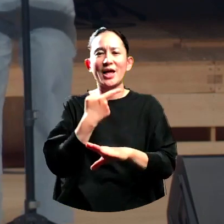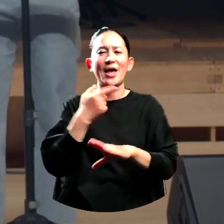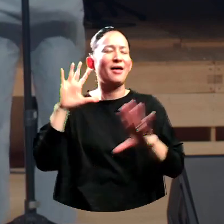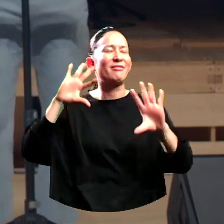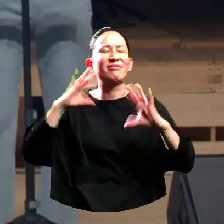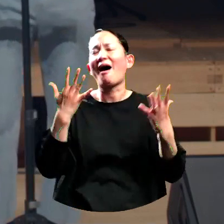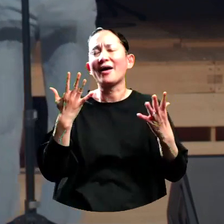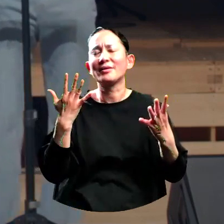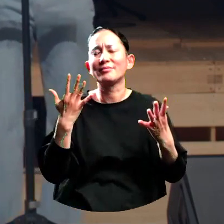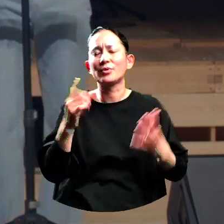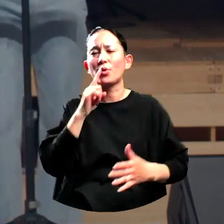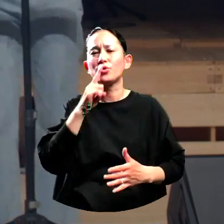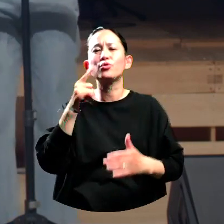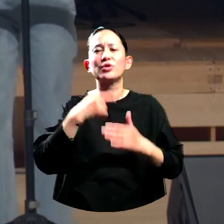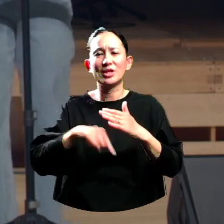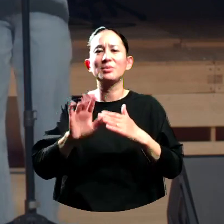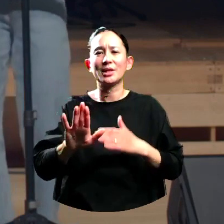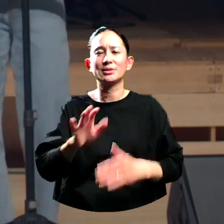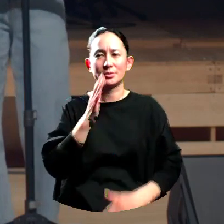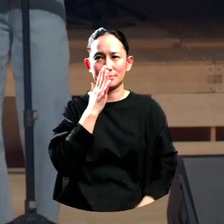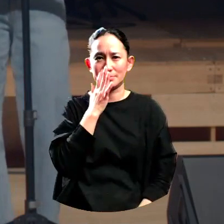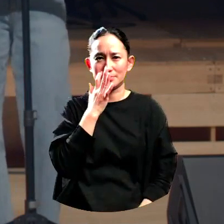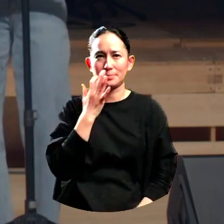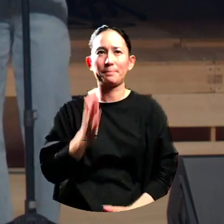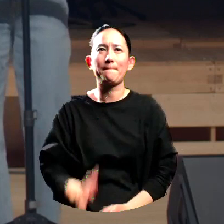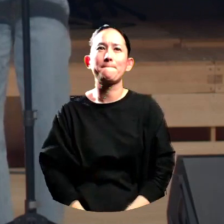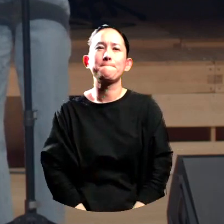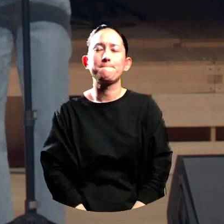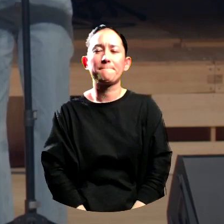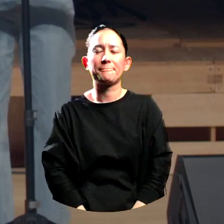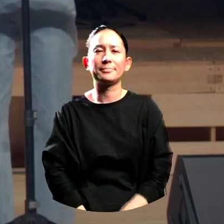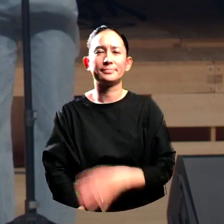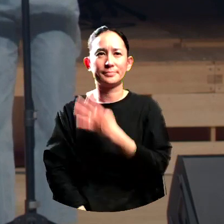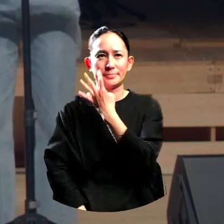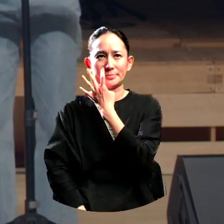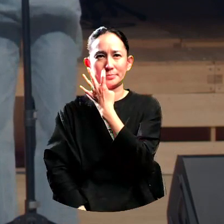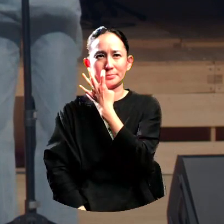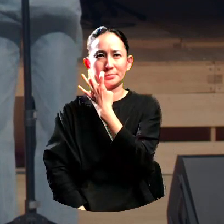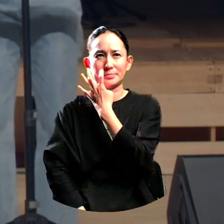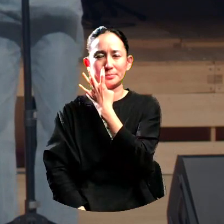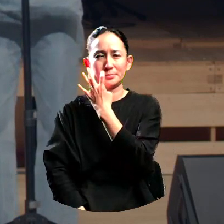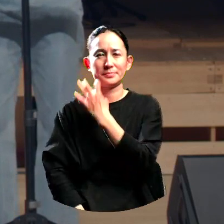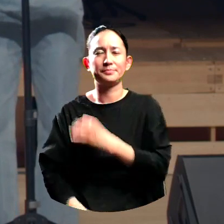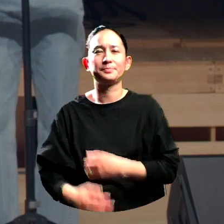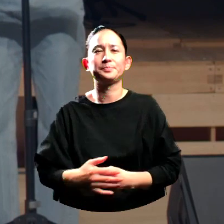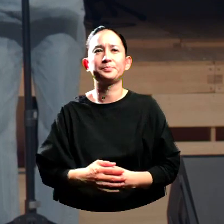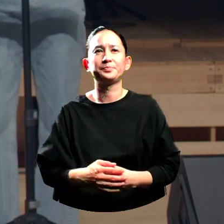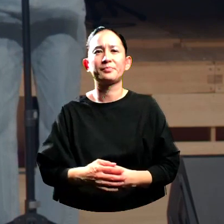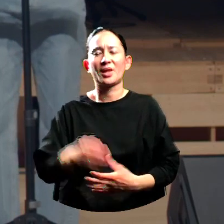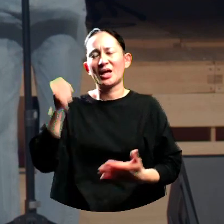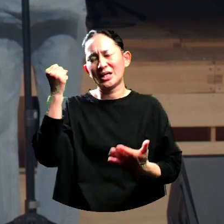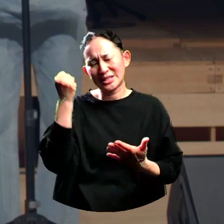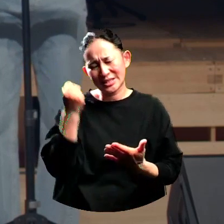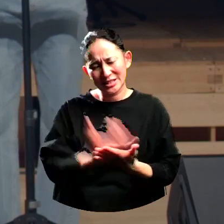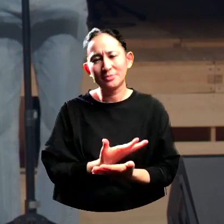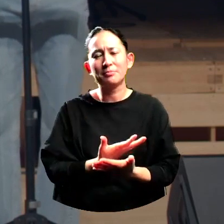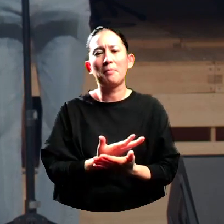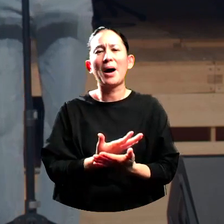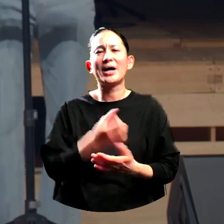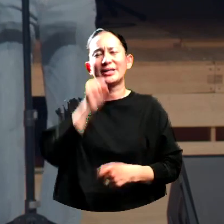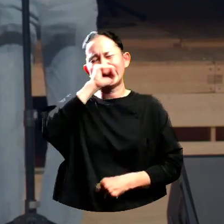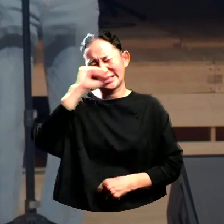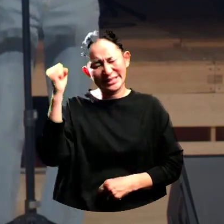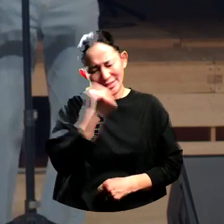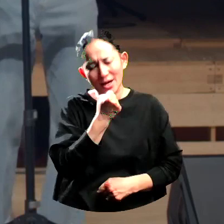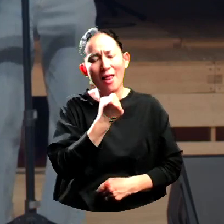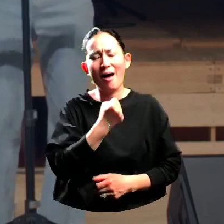word unrecoverable literally means unable to be recovered or cured. 失敗や挫折から立ち直